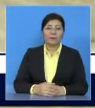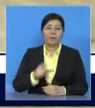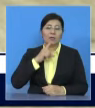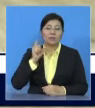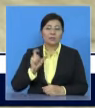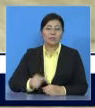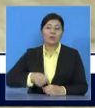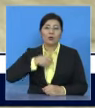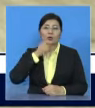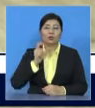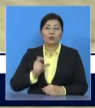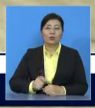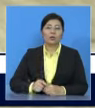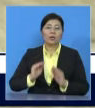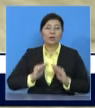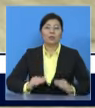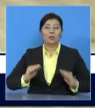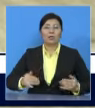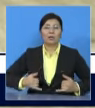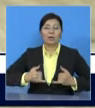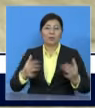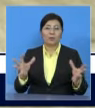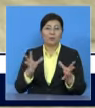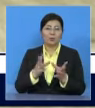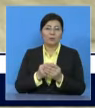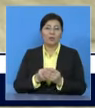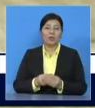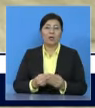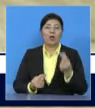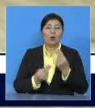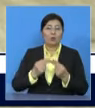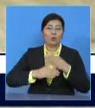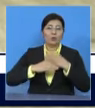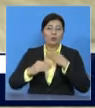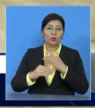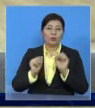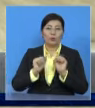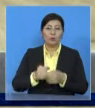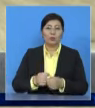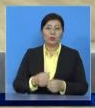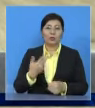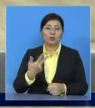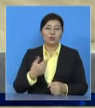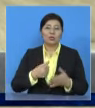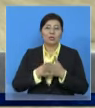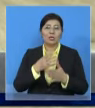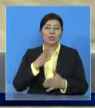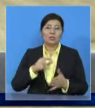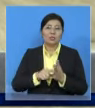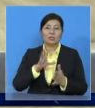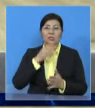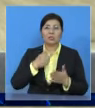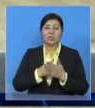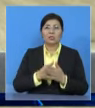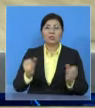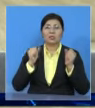Жастарға, үлкендерге, ойын алаңы, 3-ден 7 жас аралығындағы балдарға, әр жағында спорт